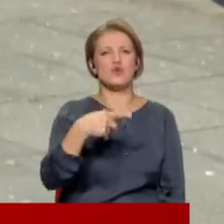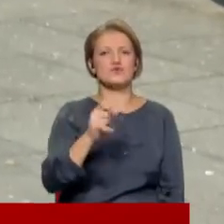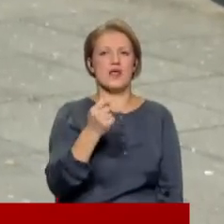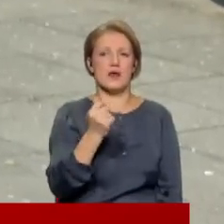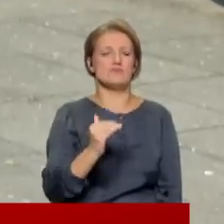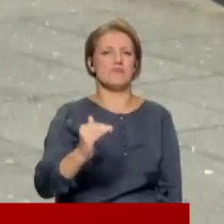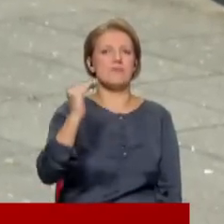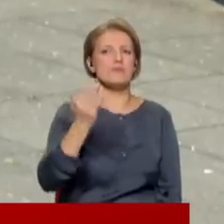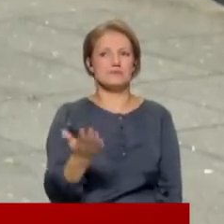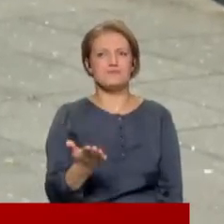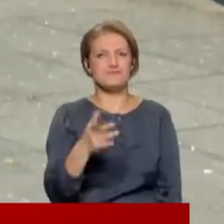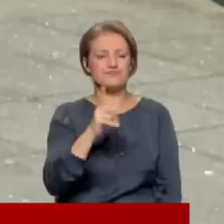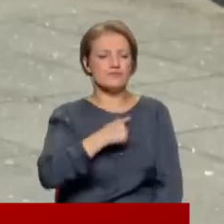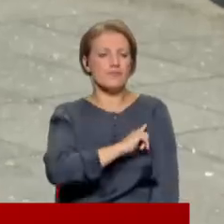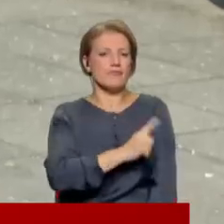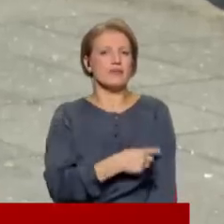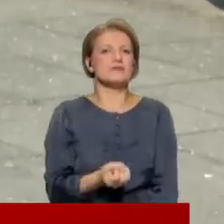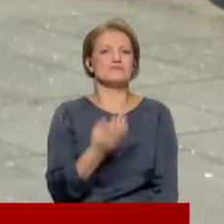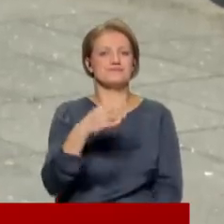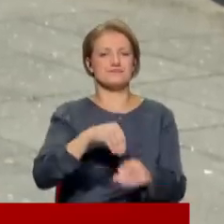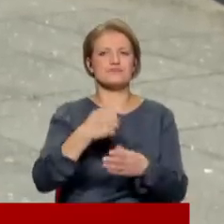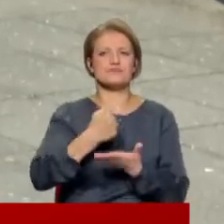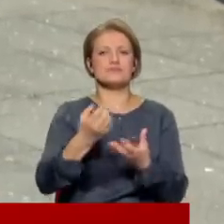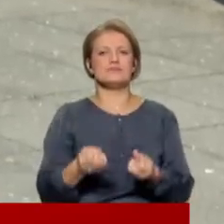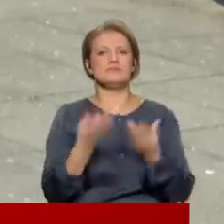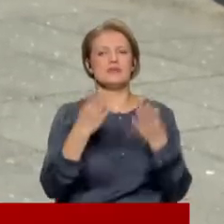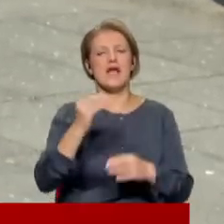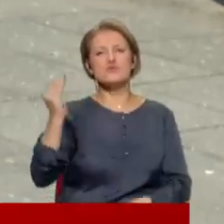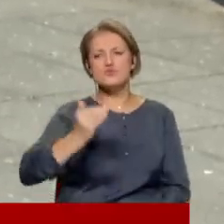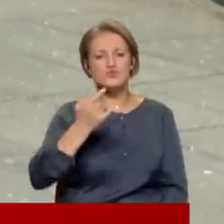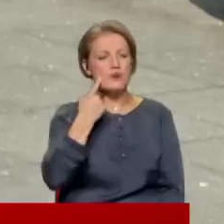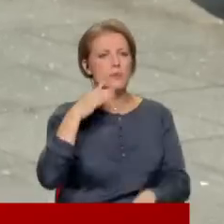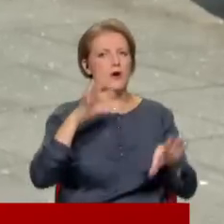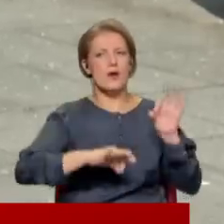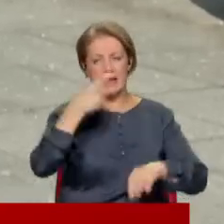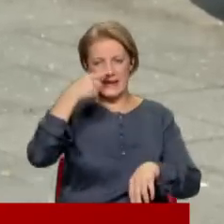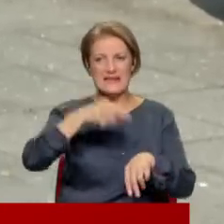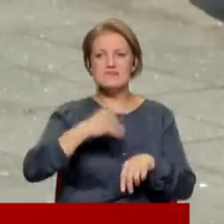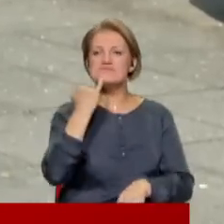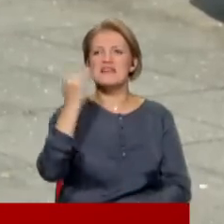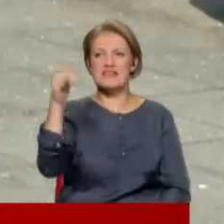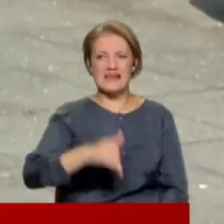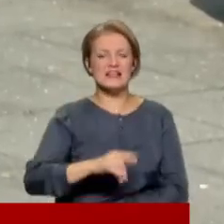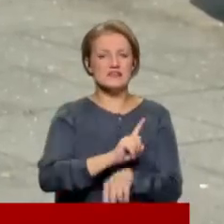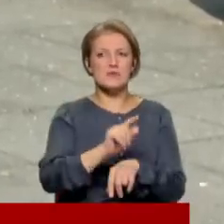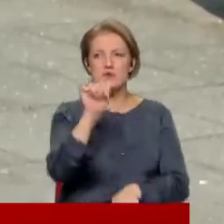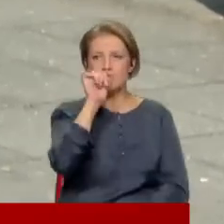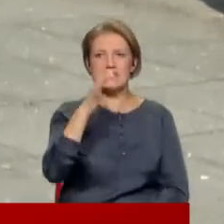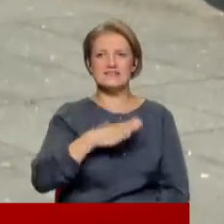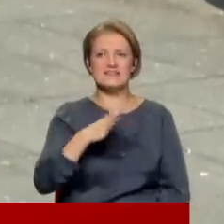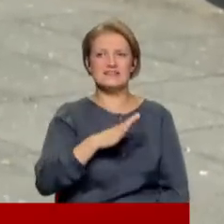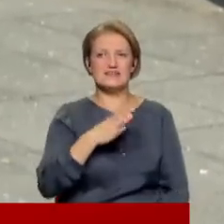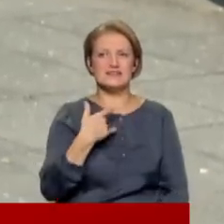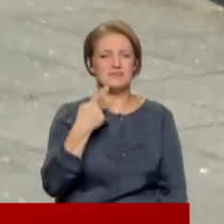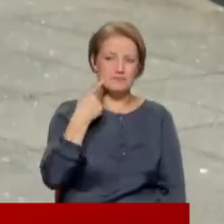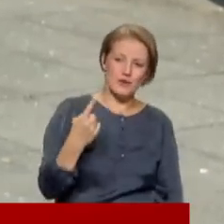liraya da çıkıyor. Ona gücümüz yetmediği için bütçemiz en ucuzuna bakıyoruz. İnan ki misafir geldiği zaman, su istediği zaman